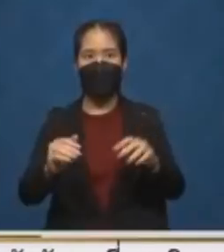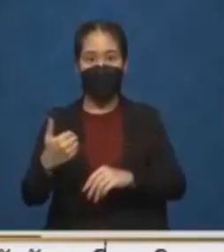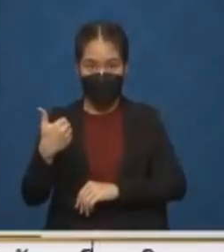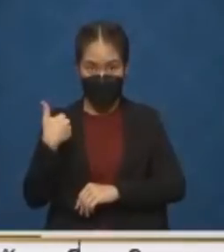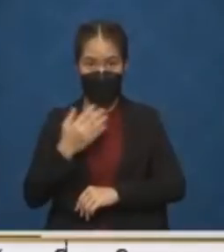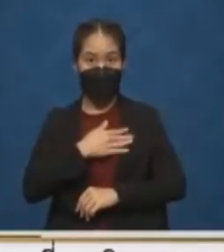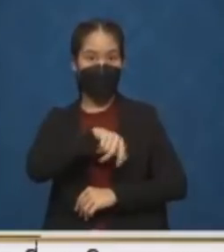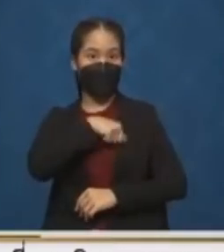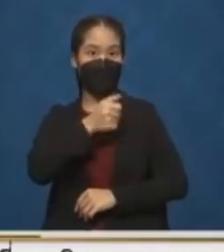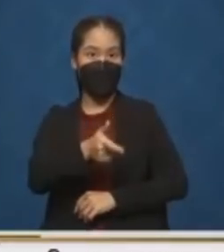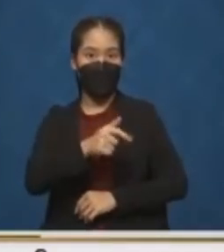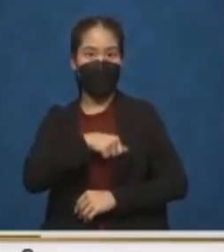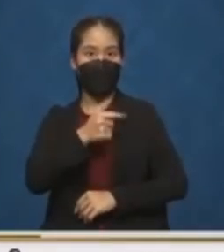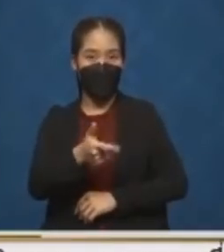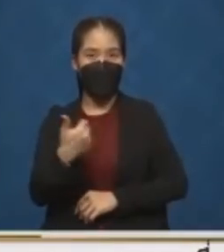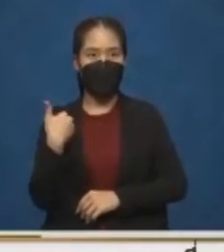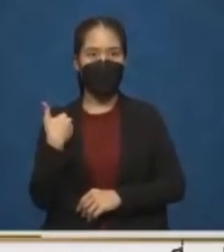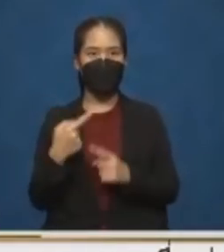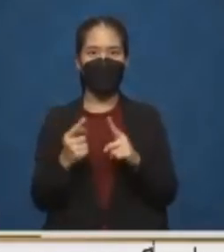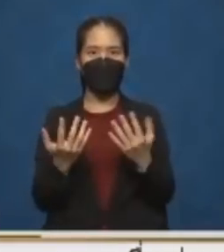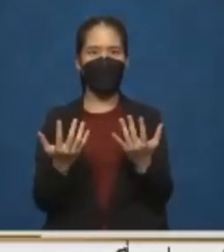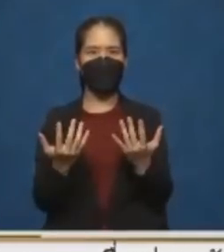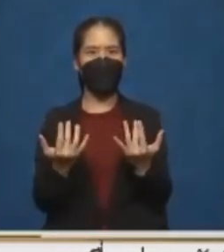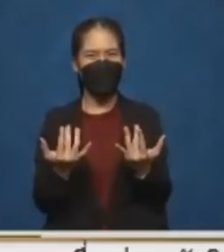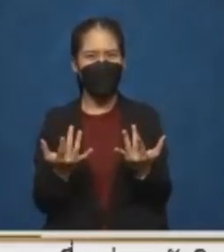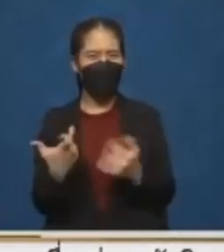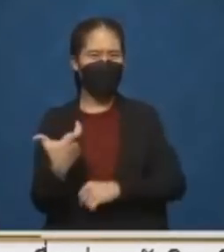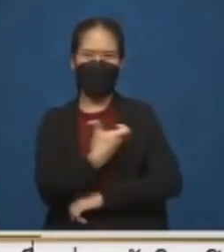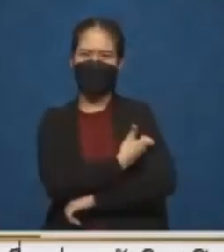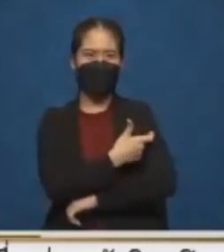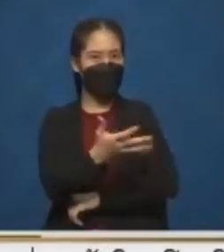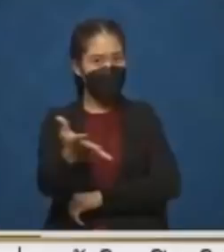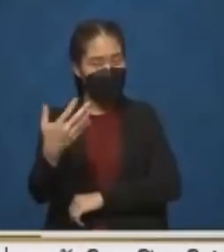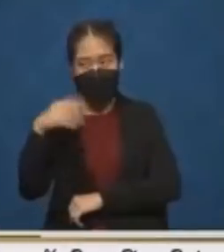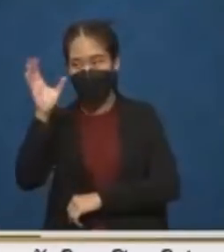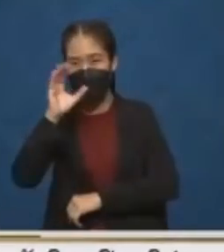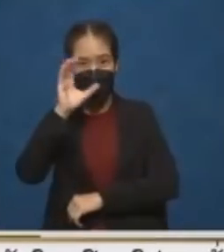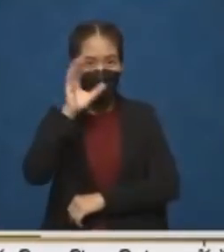าวักซีน ก็ยังไมได้รัการฉีดไม่สามารถหาซ้อได้